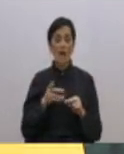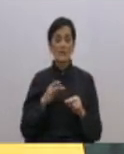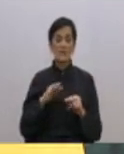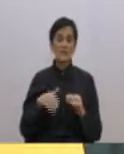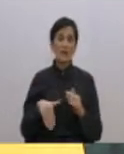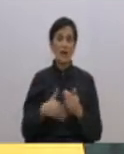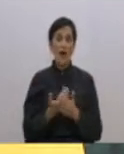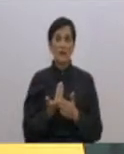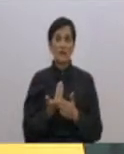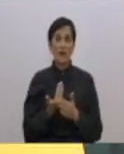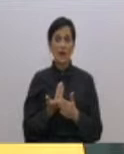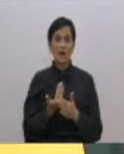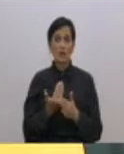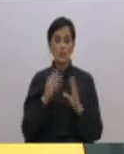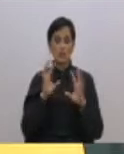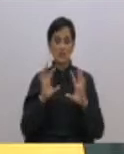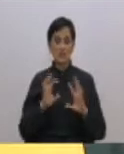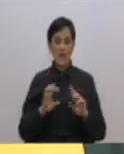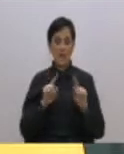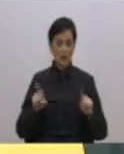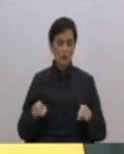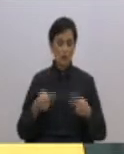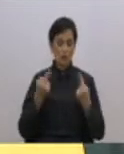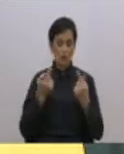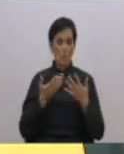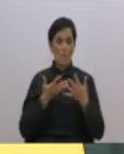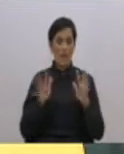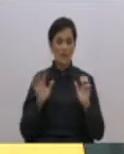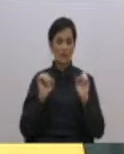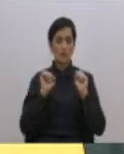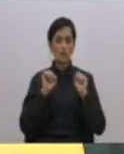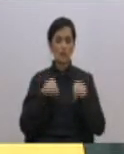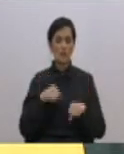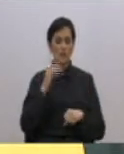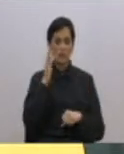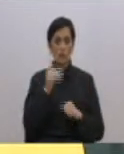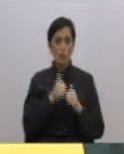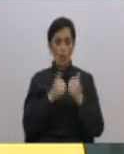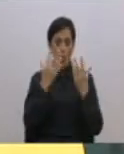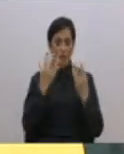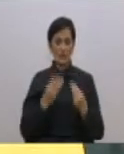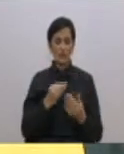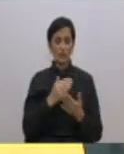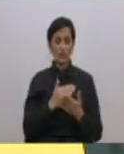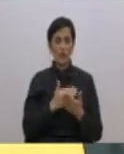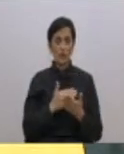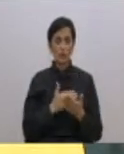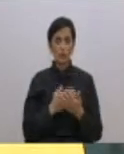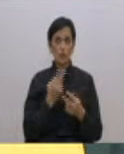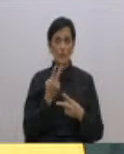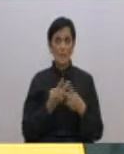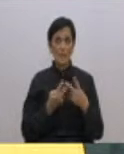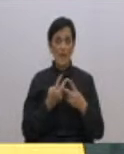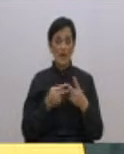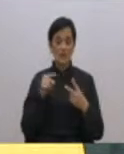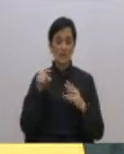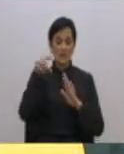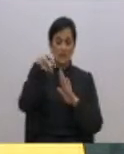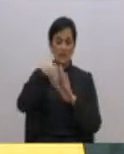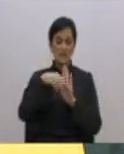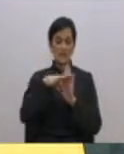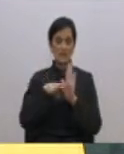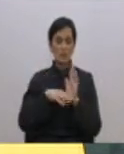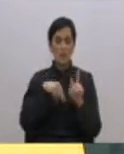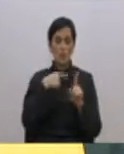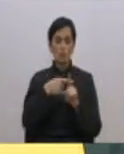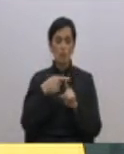uli, sacanom de blu, charcio, practic 600 levels, rom, polondriu, regim și pe intensiv, sistema și iros,